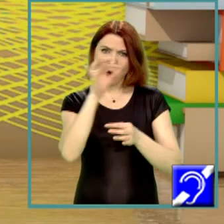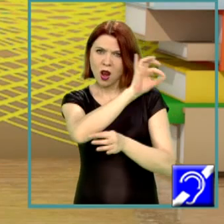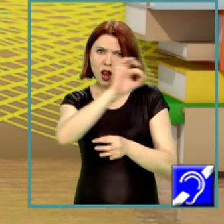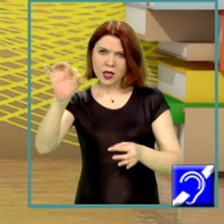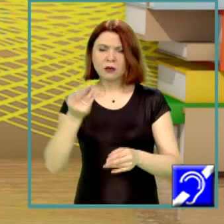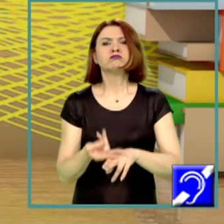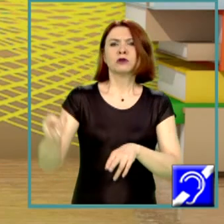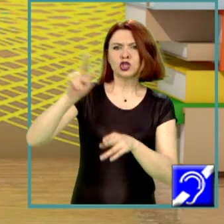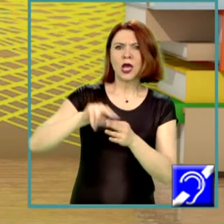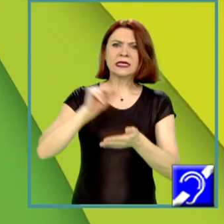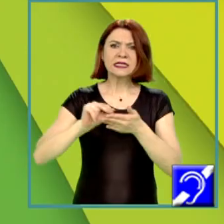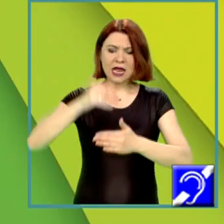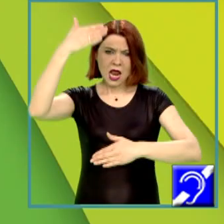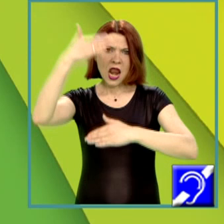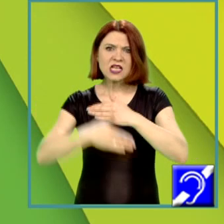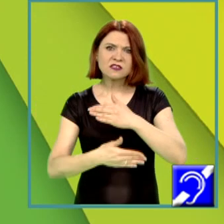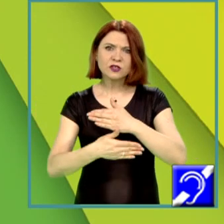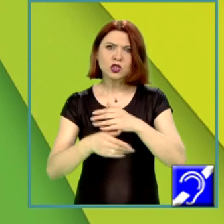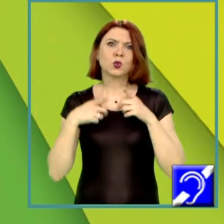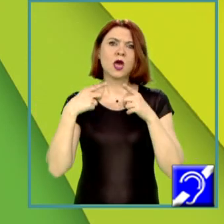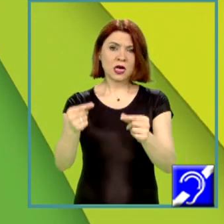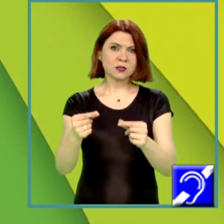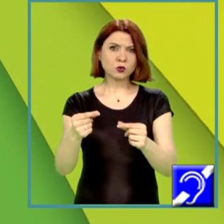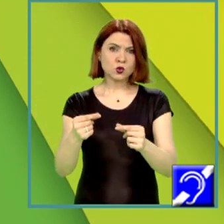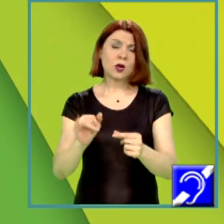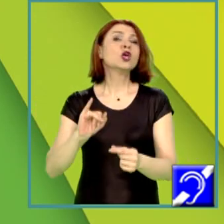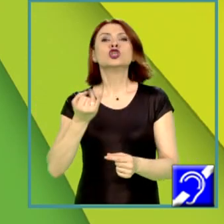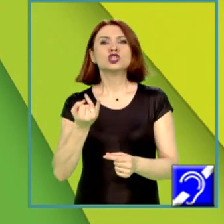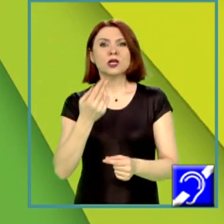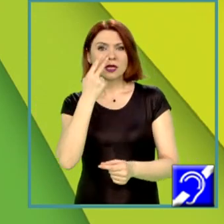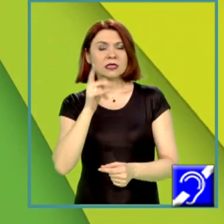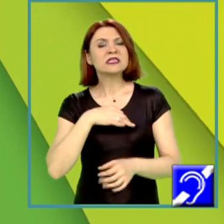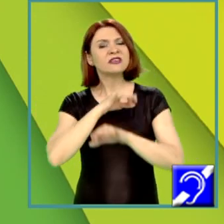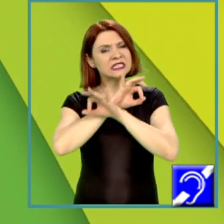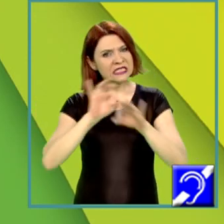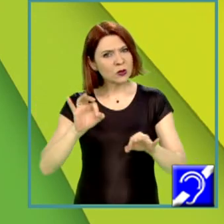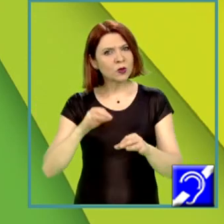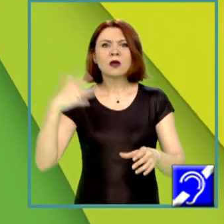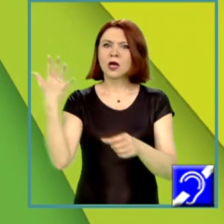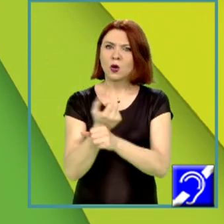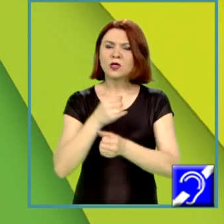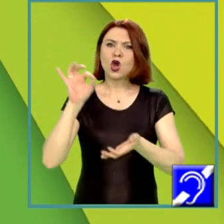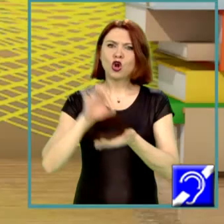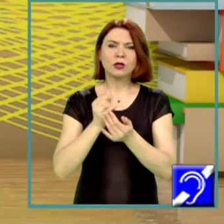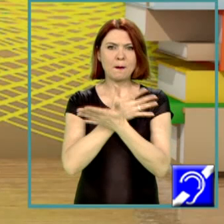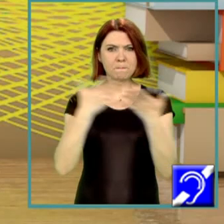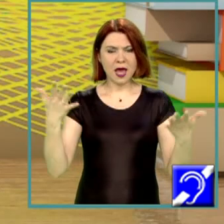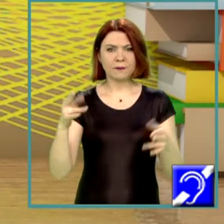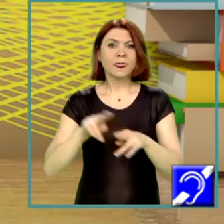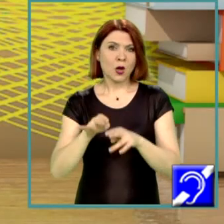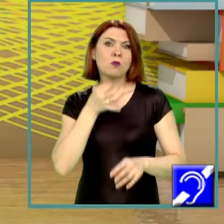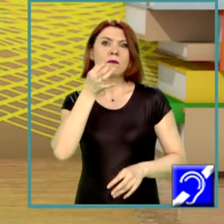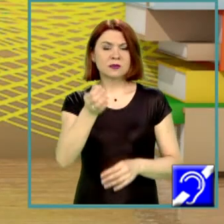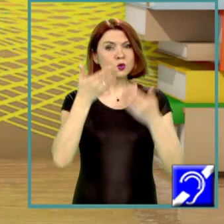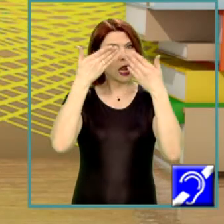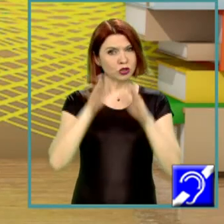să îl reluați la sfârșitul celorlalte răspunsuri astfel încât să vă asigurați că veți obține o notă mare după cum vă spuneam